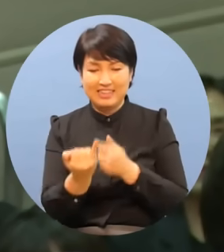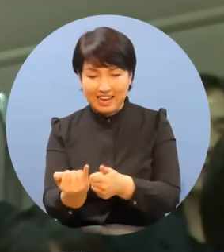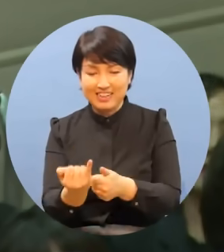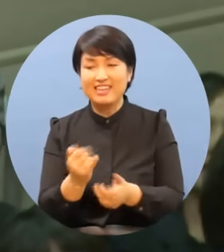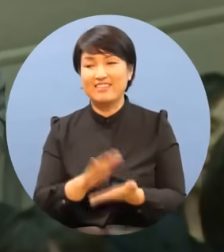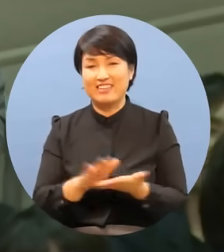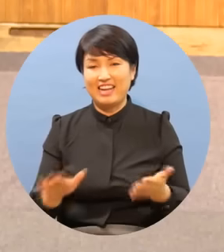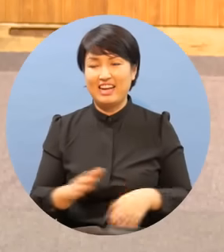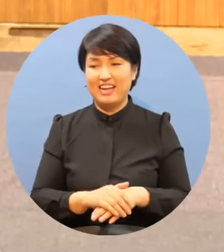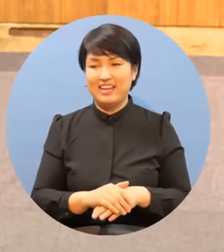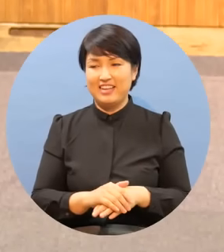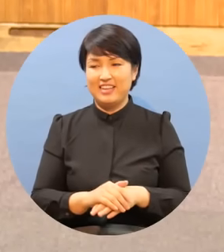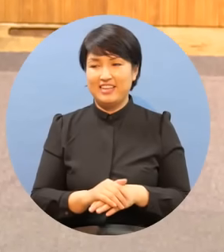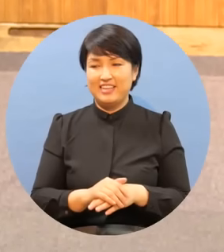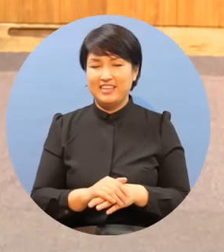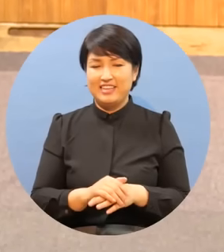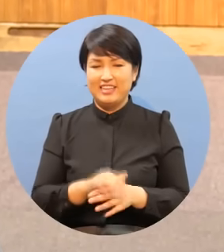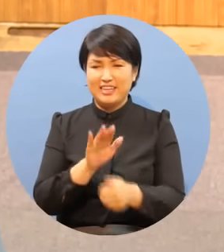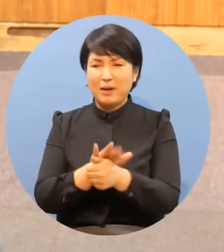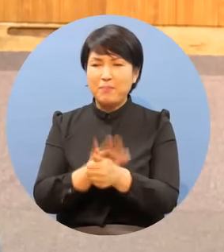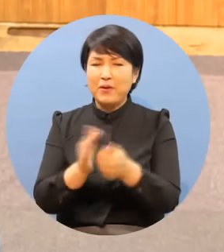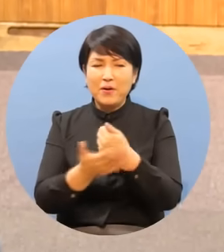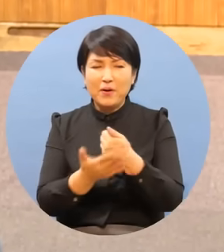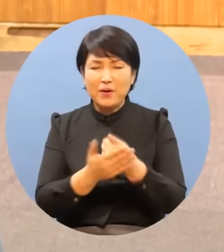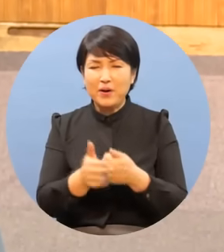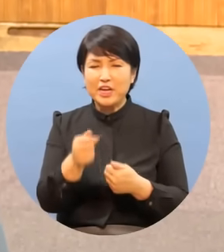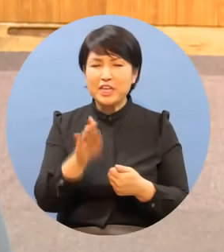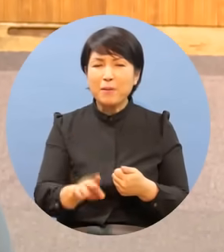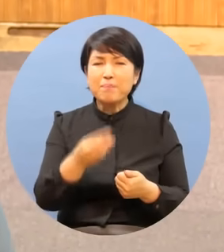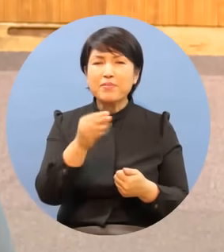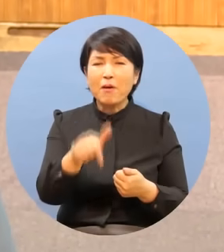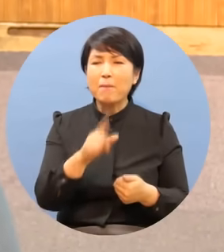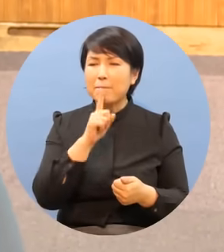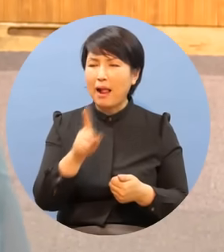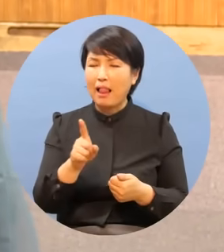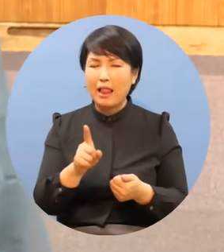하겠습니다. 협력 같은 소리 하지 말고